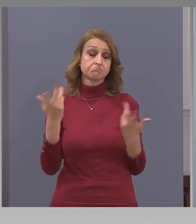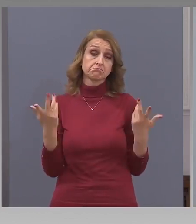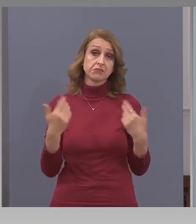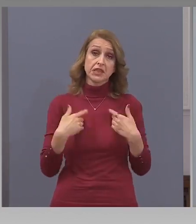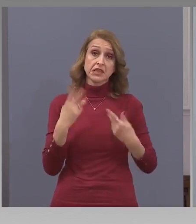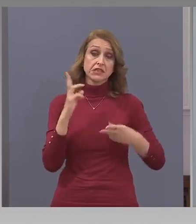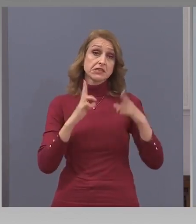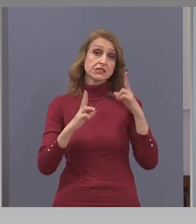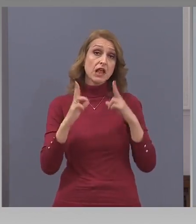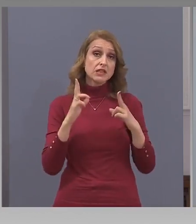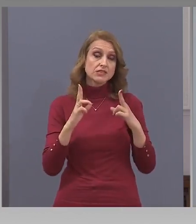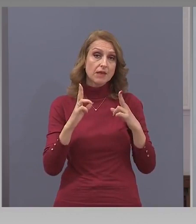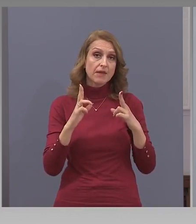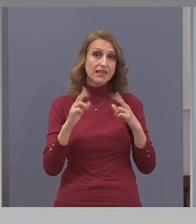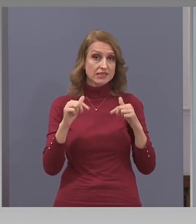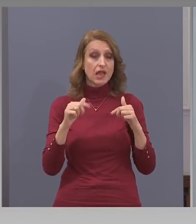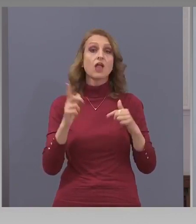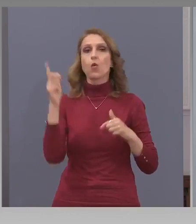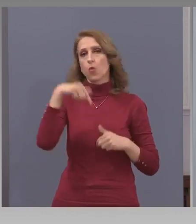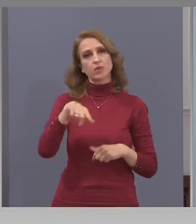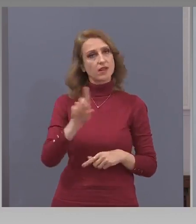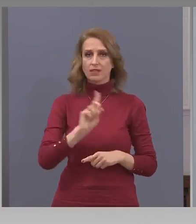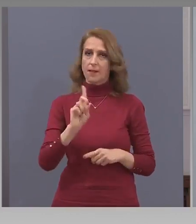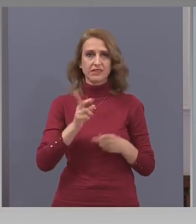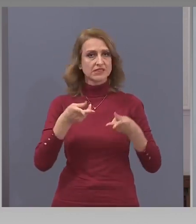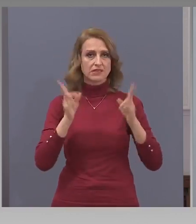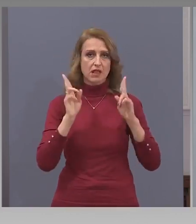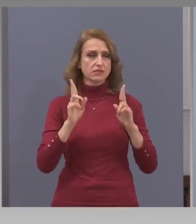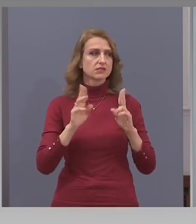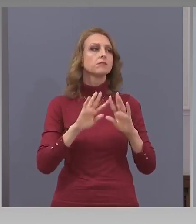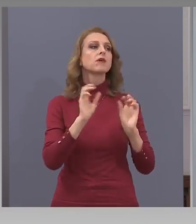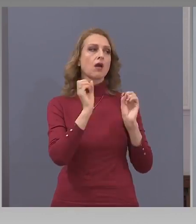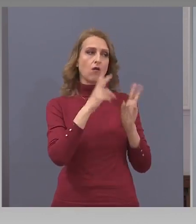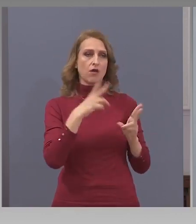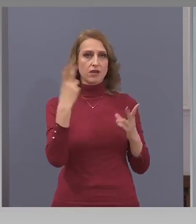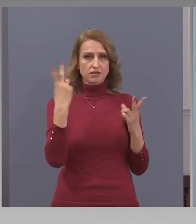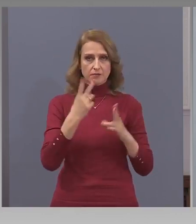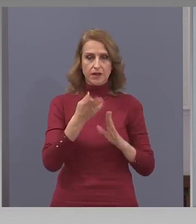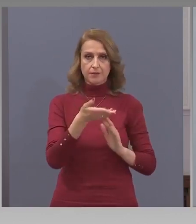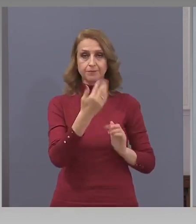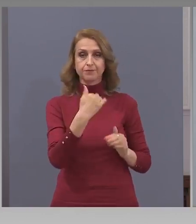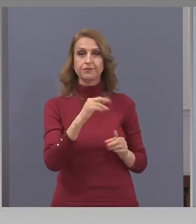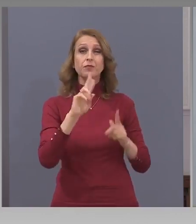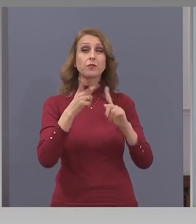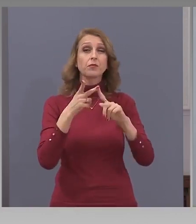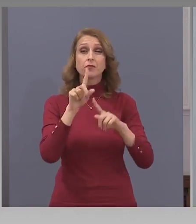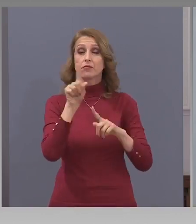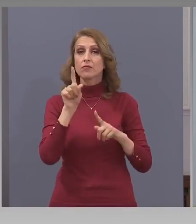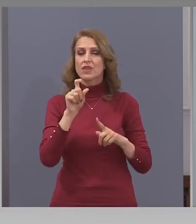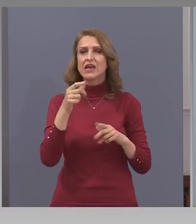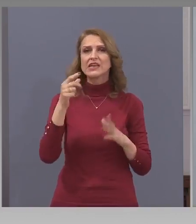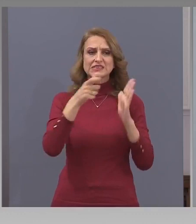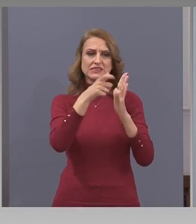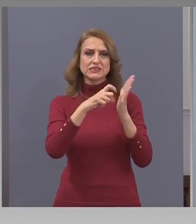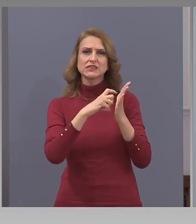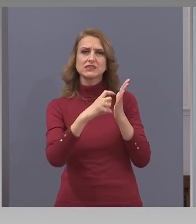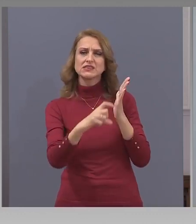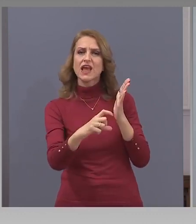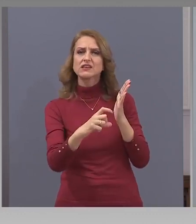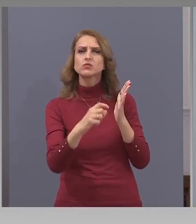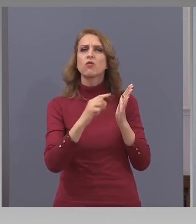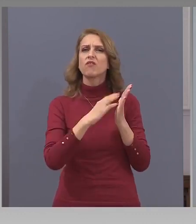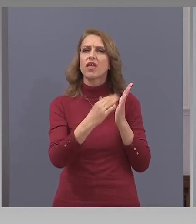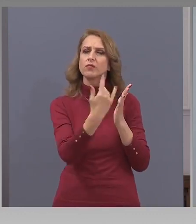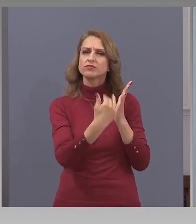съгласихме, утре няма да се съгласим, така че... Разбрах това. Въпросът е следващия за текстовете около невярната информация